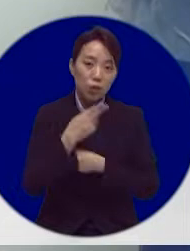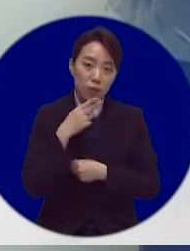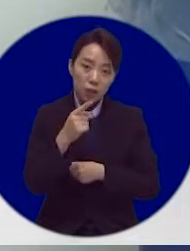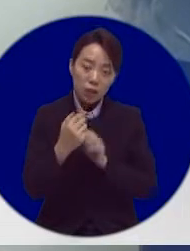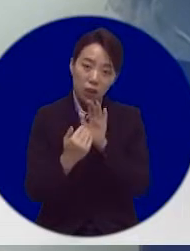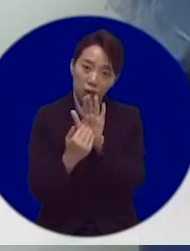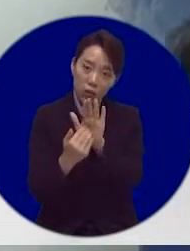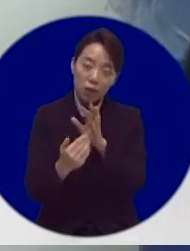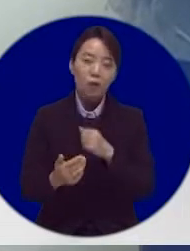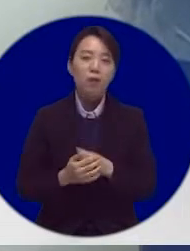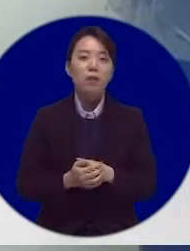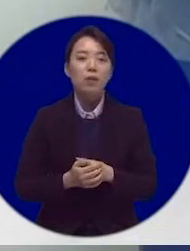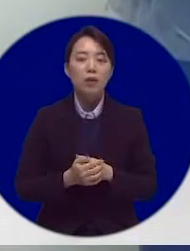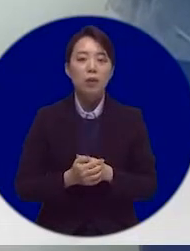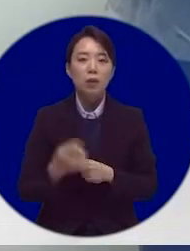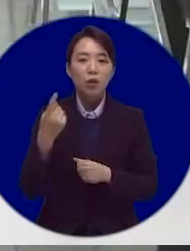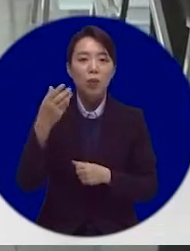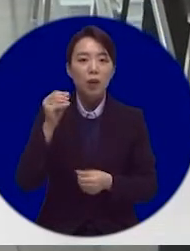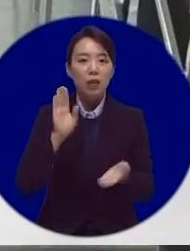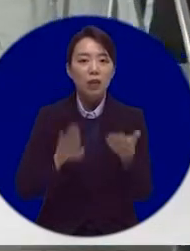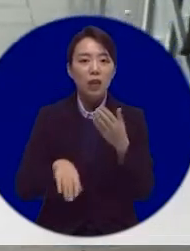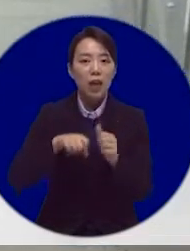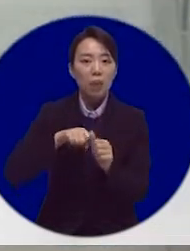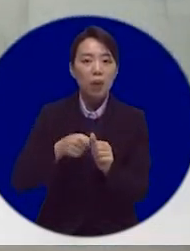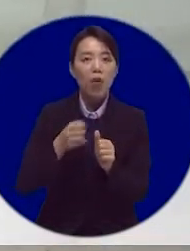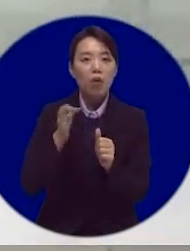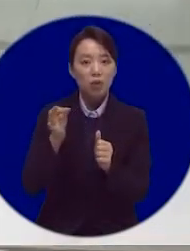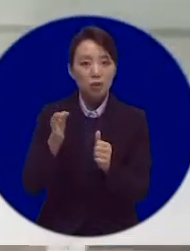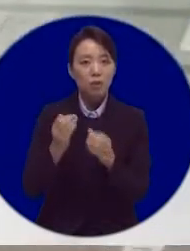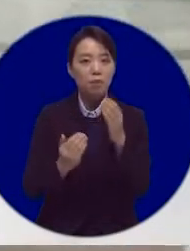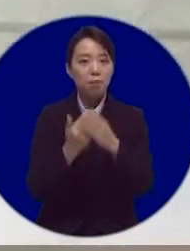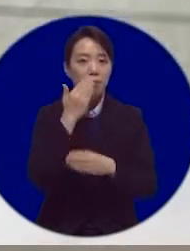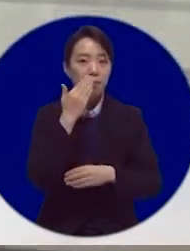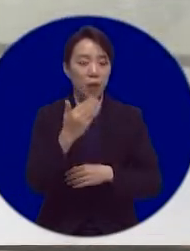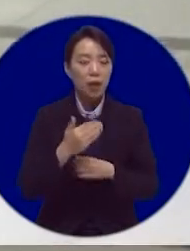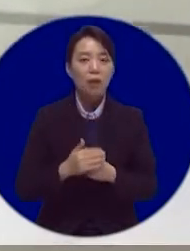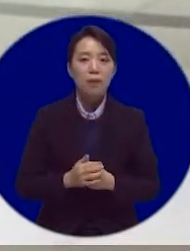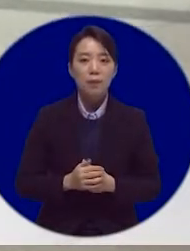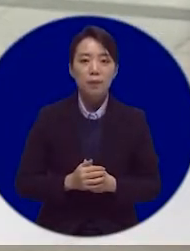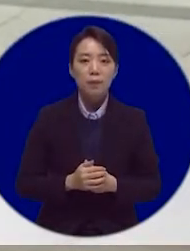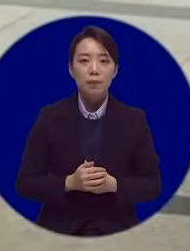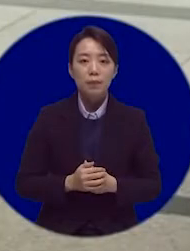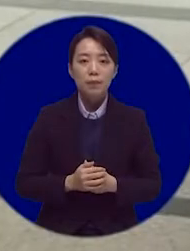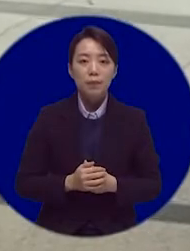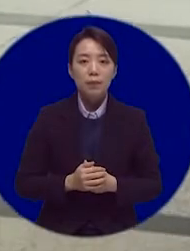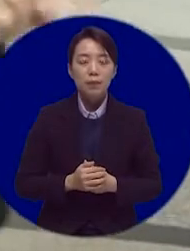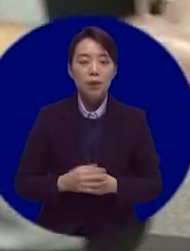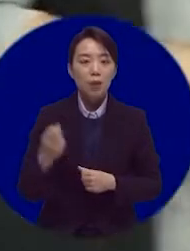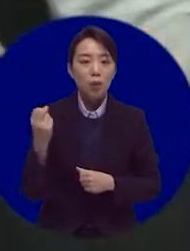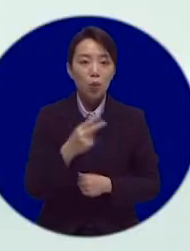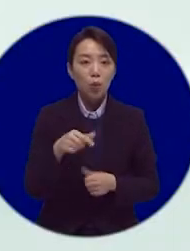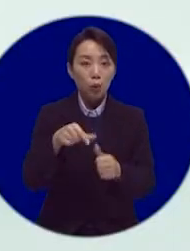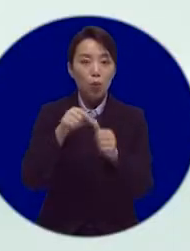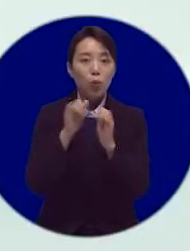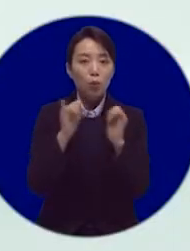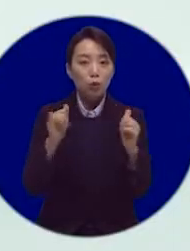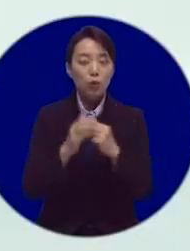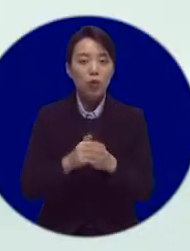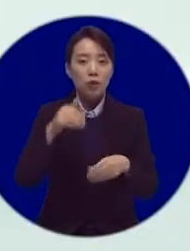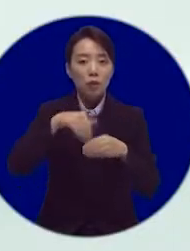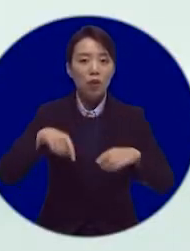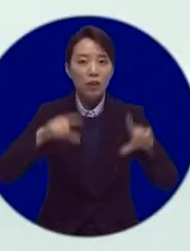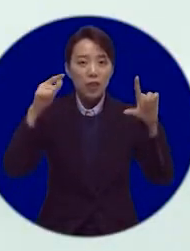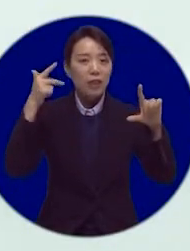이를 보장하지 않으면 1,000만 원 이하의 과태료를 부과받을 수 있다고 규정하고 있습니다. 또 고용주는 선거일